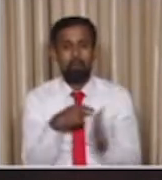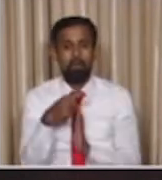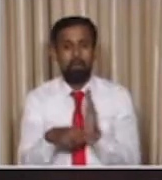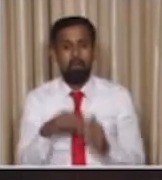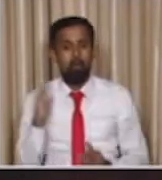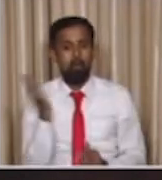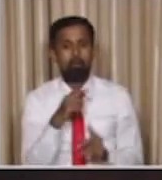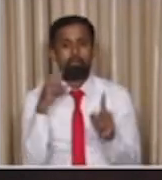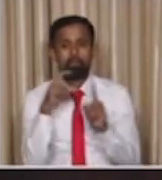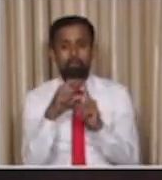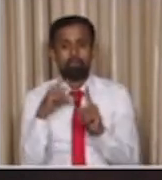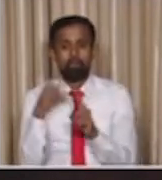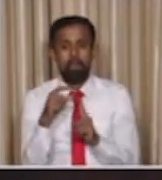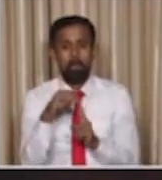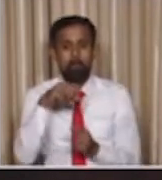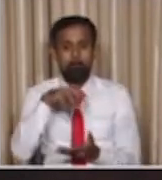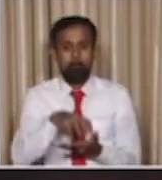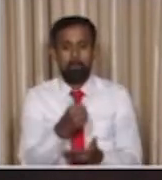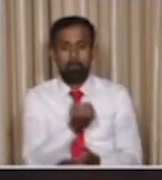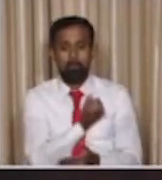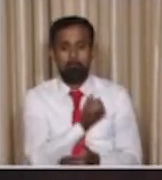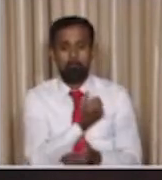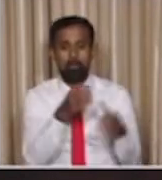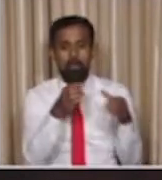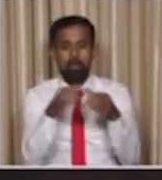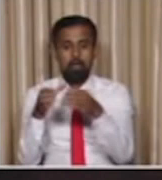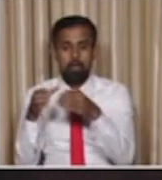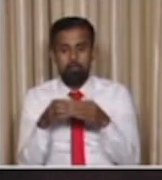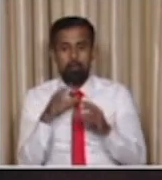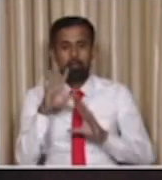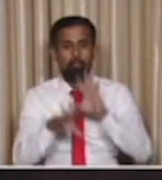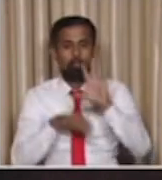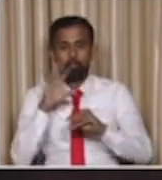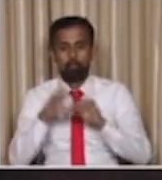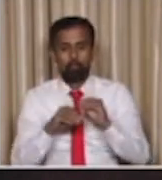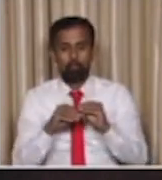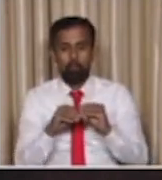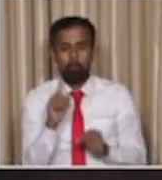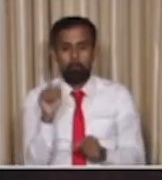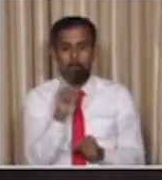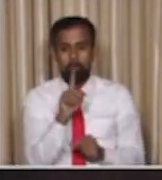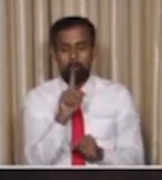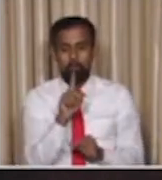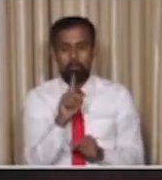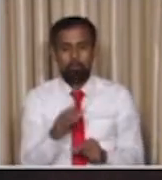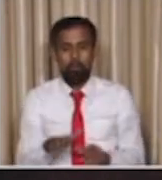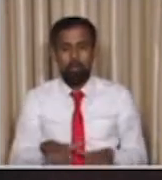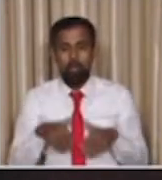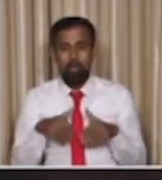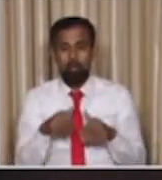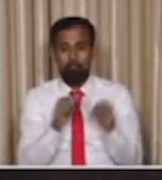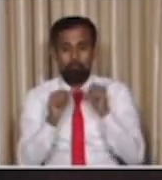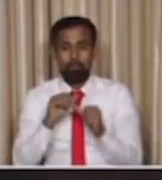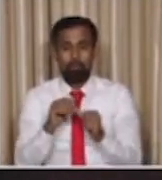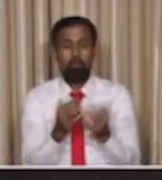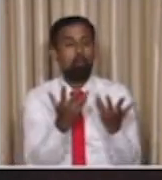පුරා පීඩි දිස්ත්‍රික් මට්ටමේ ප්‍රාදේශීය වෛද්‍ය සැපවුම් ඒකක වලින් ලබා ගන්නා තොරතුරු. පළවෙනි එක, මේ ඖෂධ ගෙන්නන්න තීරණය